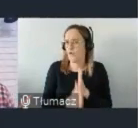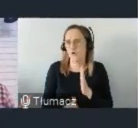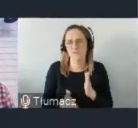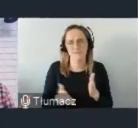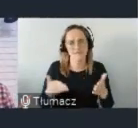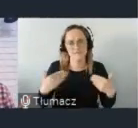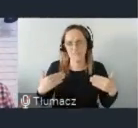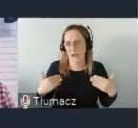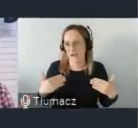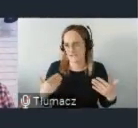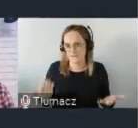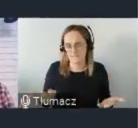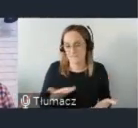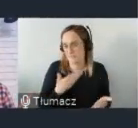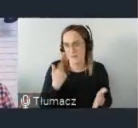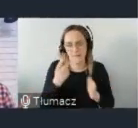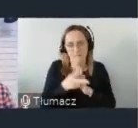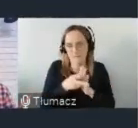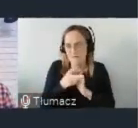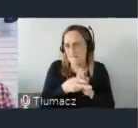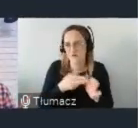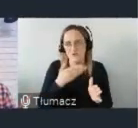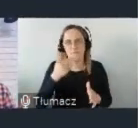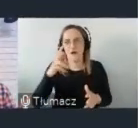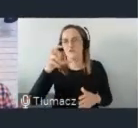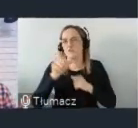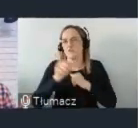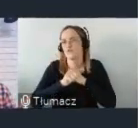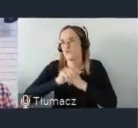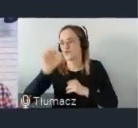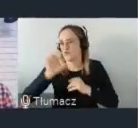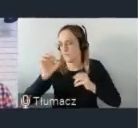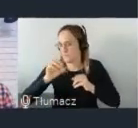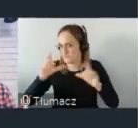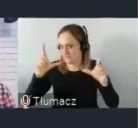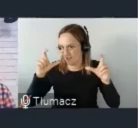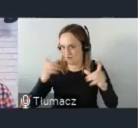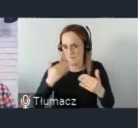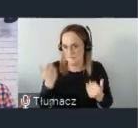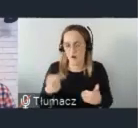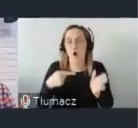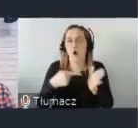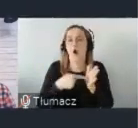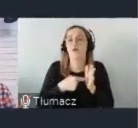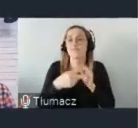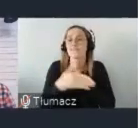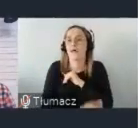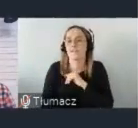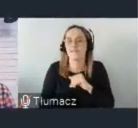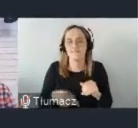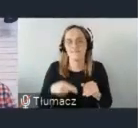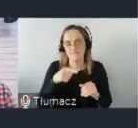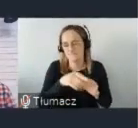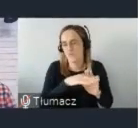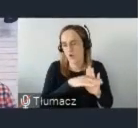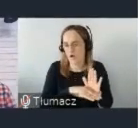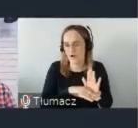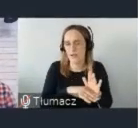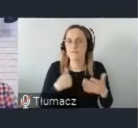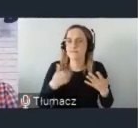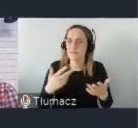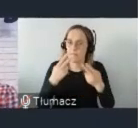spacer, nawet jak nie mamy wideo czy tam zdjęć 360 stopni. To ostatnia rzecz, jeżeli chodzi o Finglinka, chcę